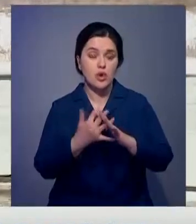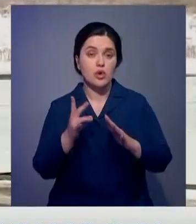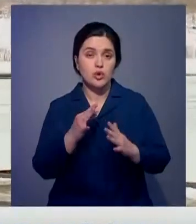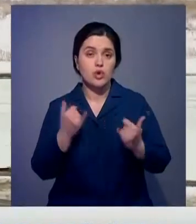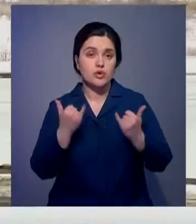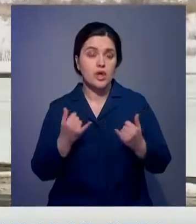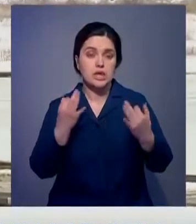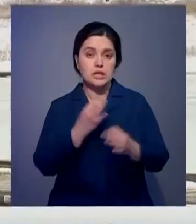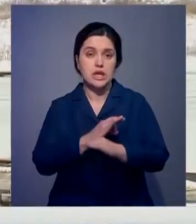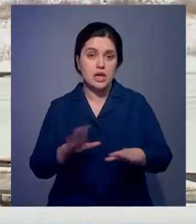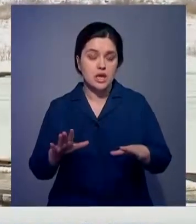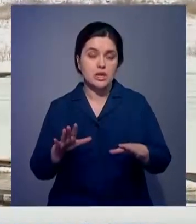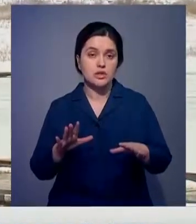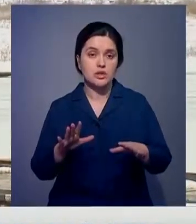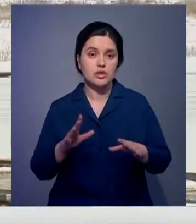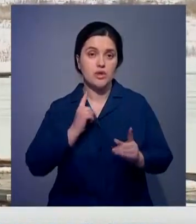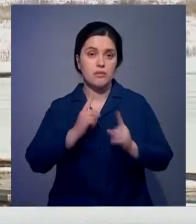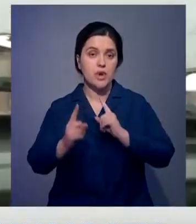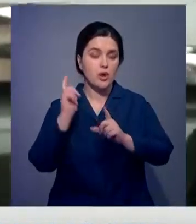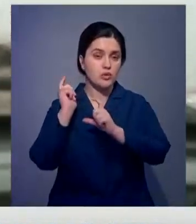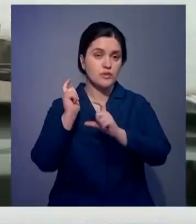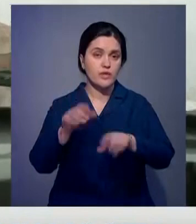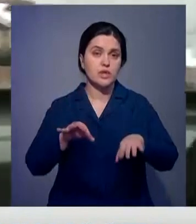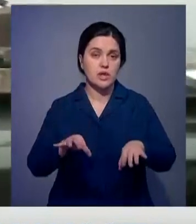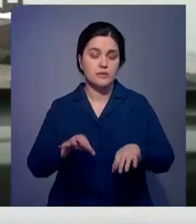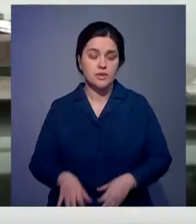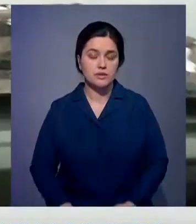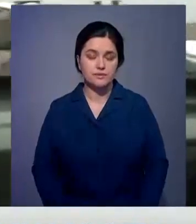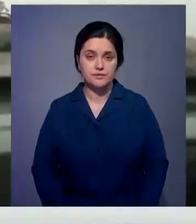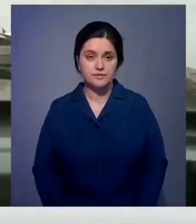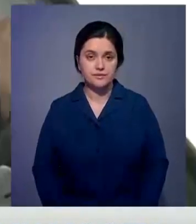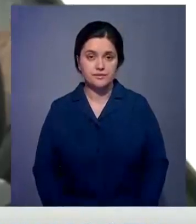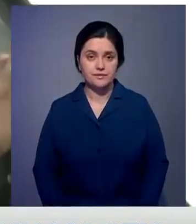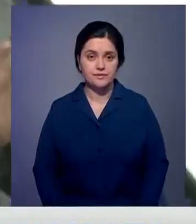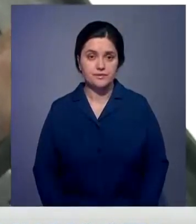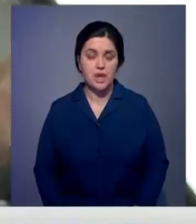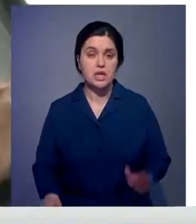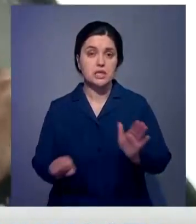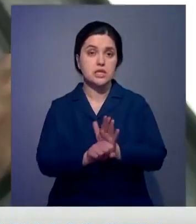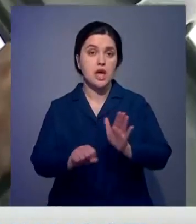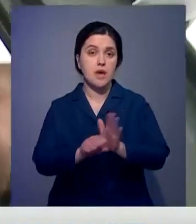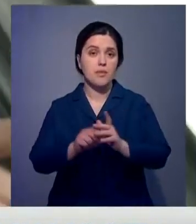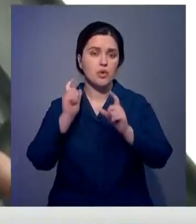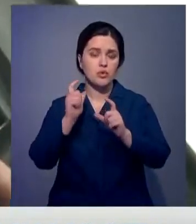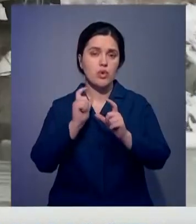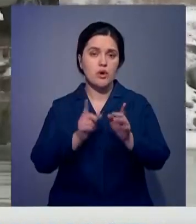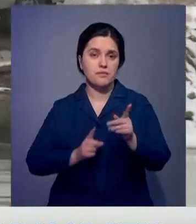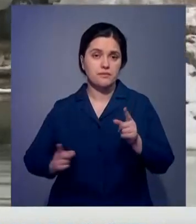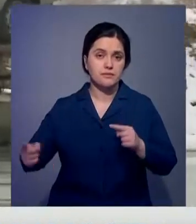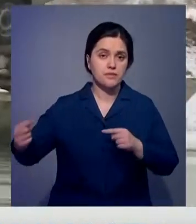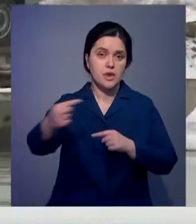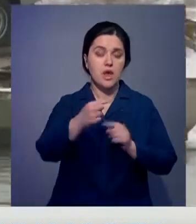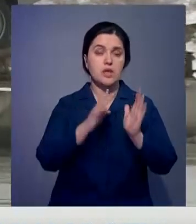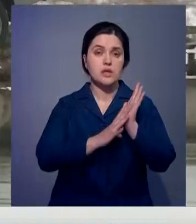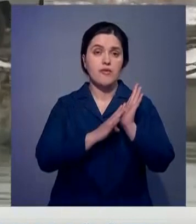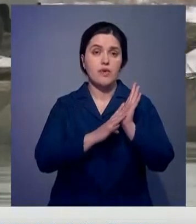не разрешено передвигаться грузовому транспорту. По словам жителей, зимой грузовикам приходится объезжать за 90 километров,